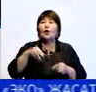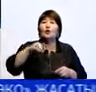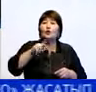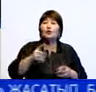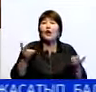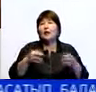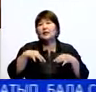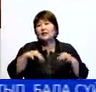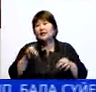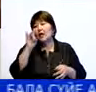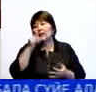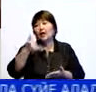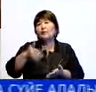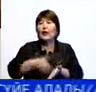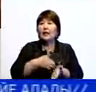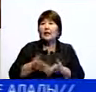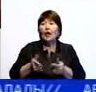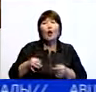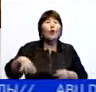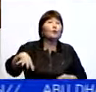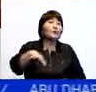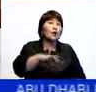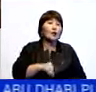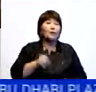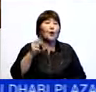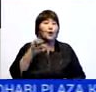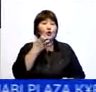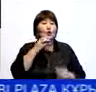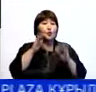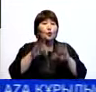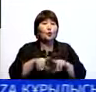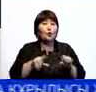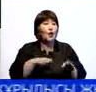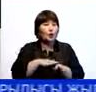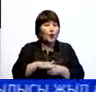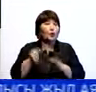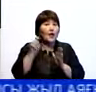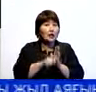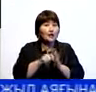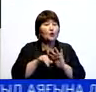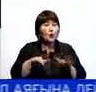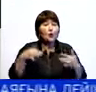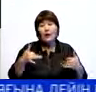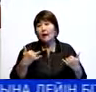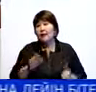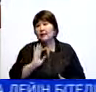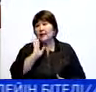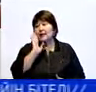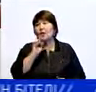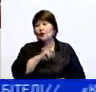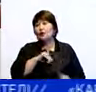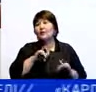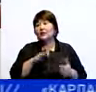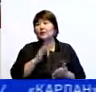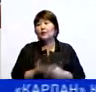мен жанар жағармай дайындалған. Облыс аумағындағы 13 жылыту пункттері толықтай тексеруден өткізілген, қазіргі таңда жұмыс істеп